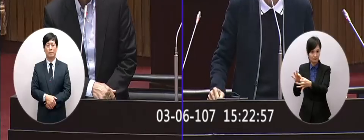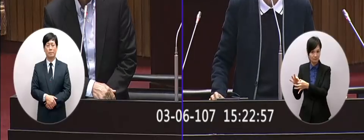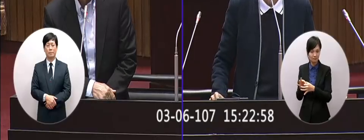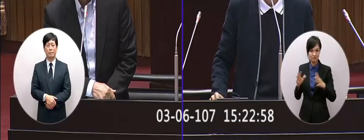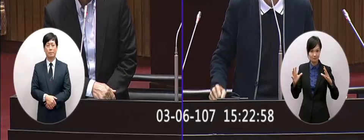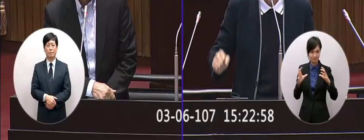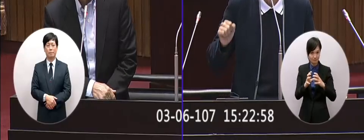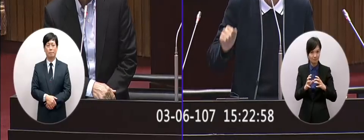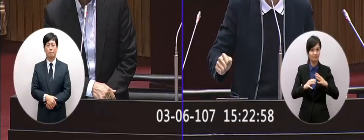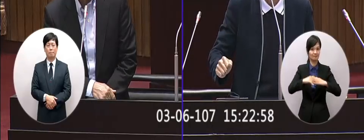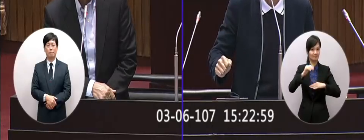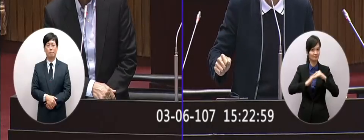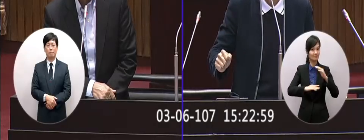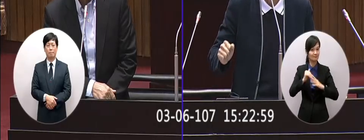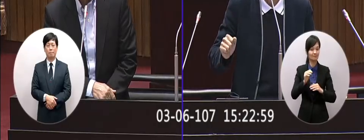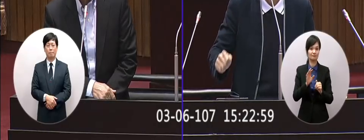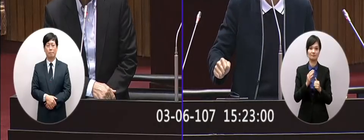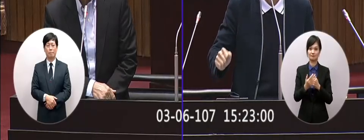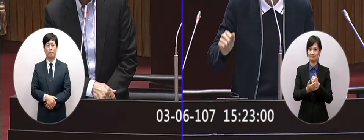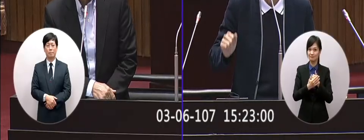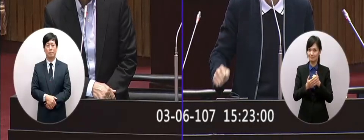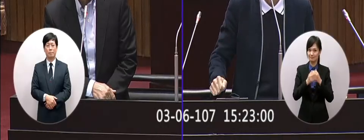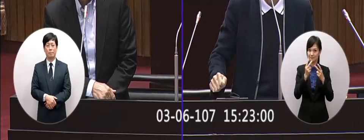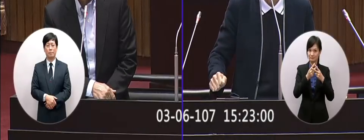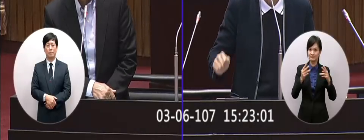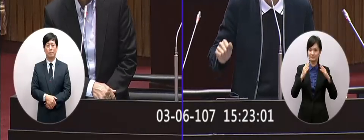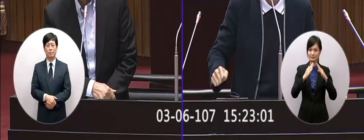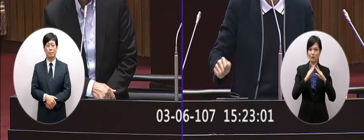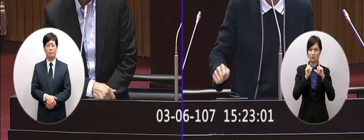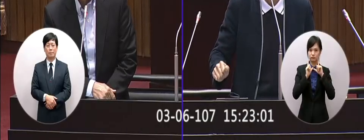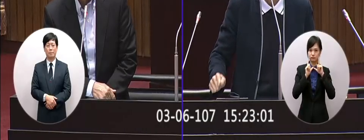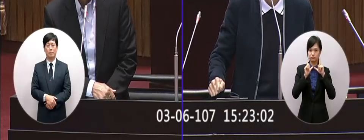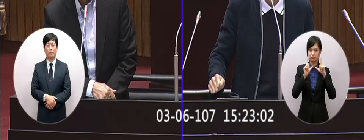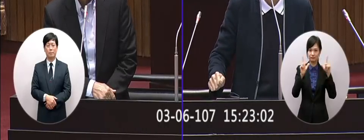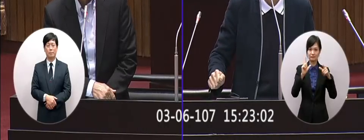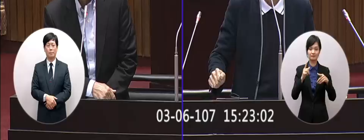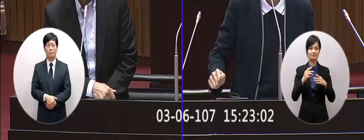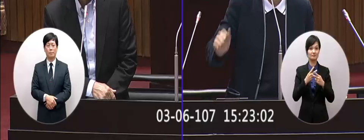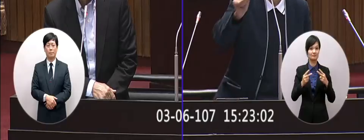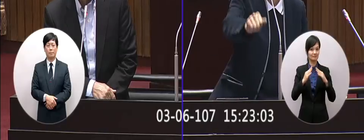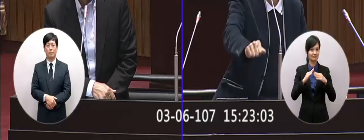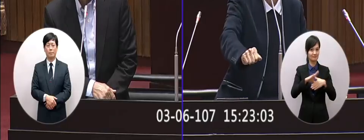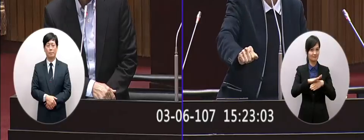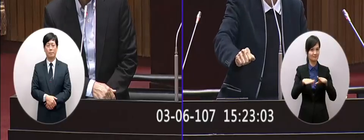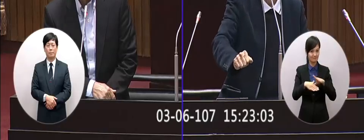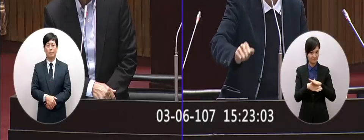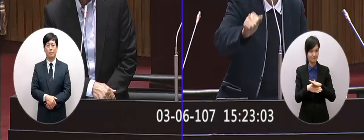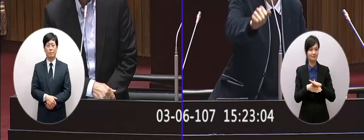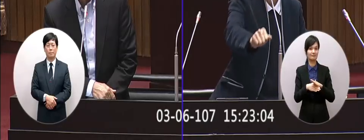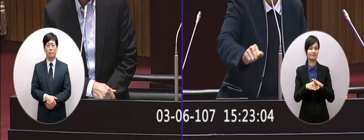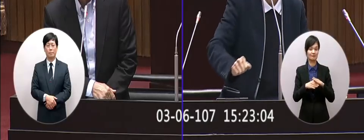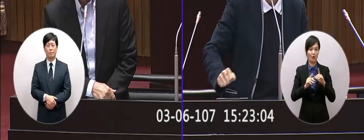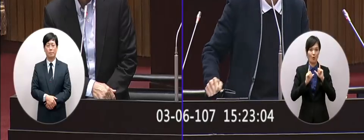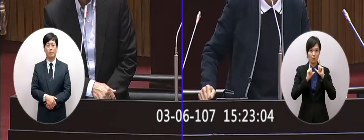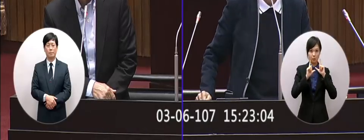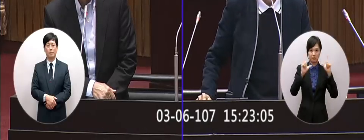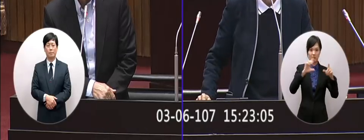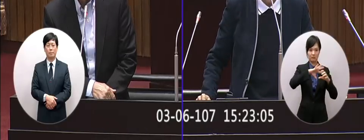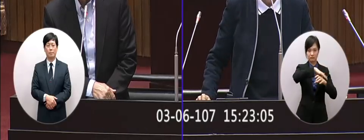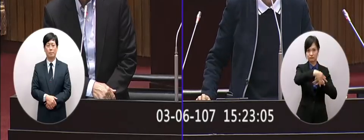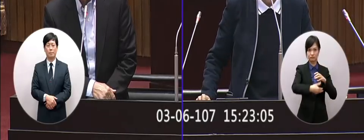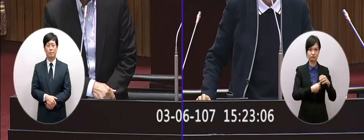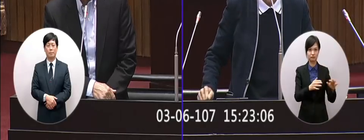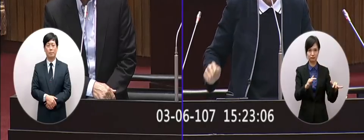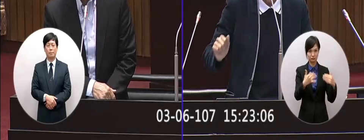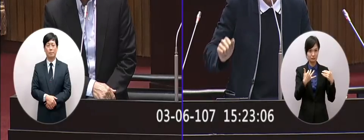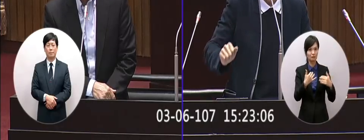表现，本来来客家，也唔单止系同人讲过，原来客家文化行出去全世界看得到安